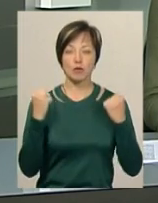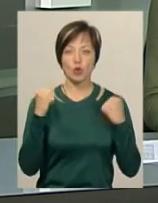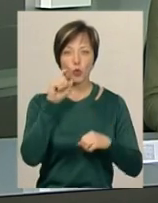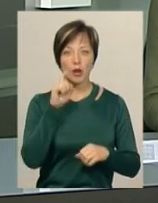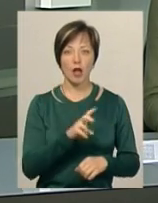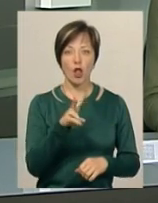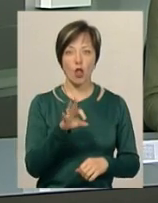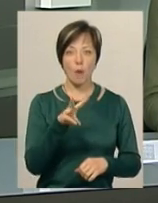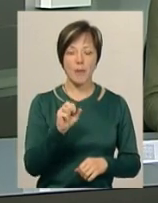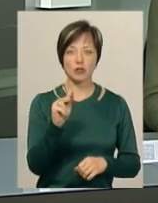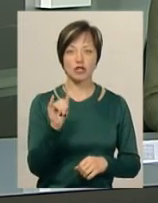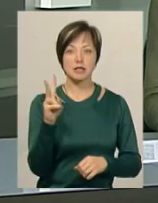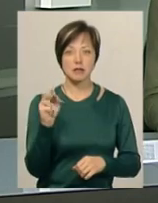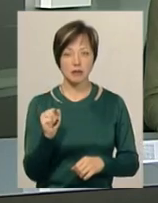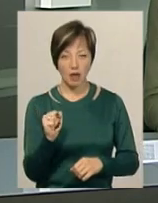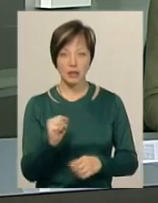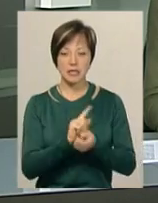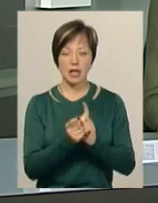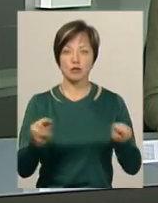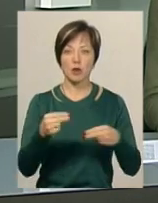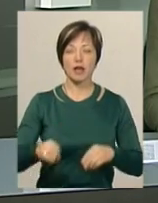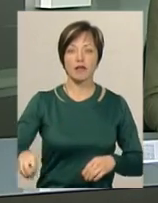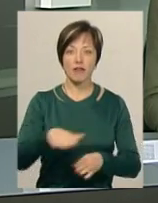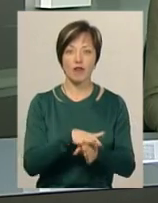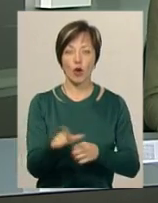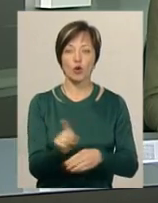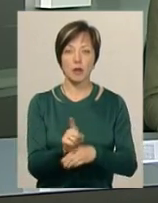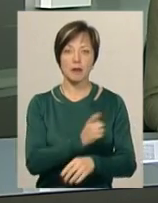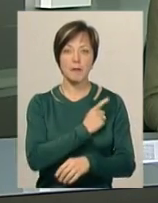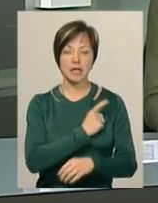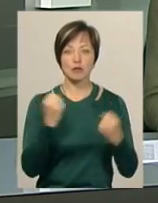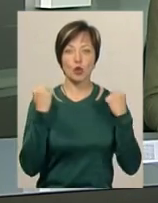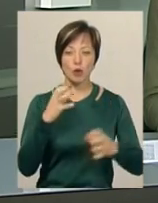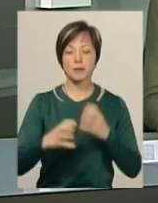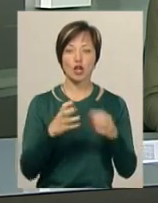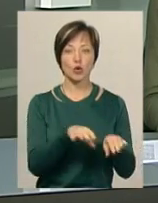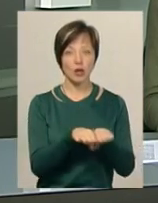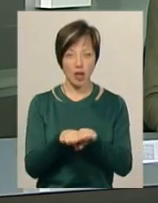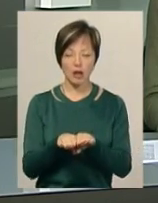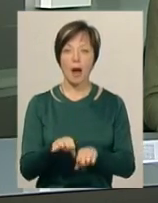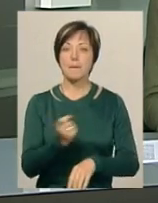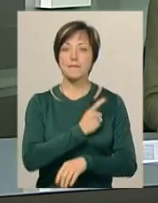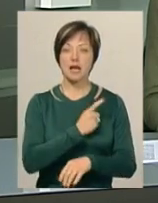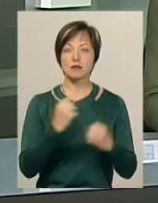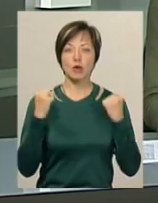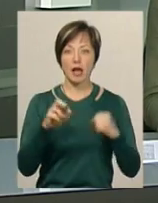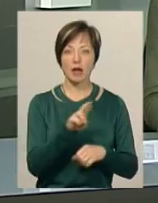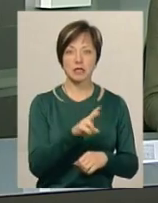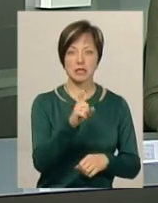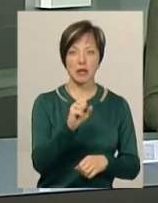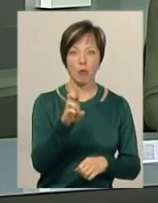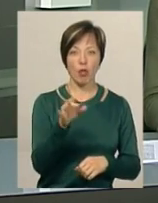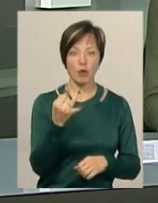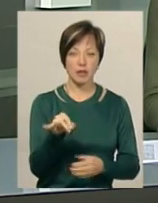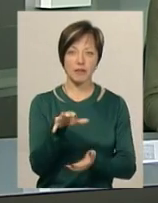Ангеліна Ломачинська стала чемпіонкою Європи та виконала норматив майстра спорту міжнародного класу. Майстер спорту Ярослав